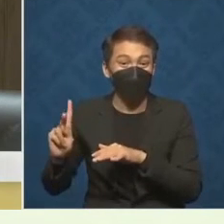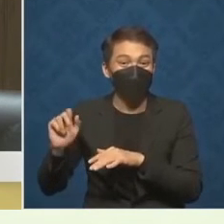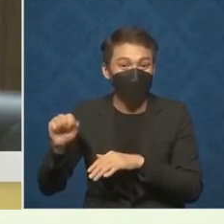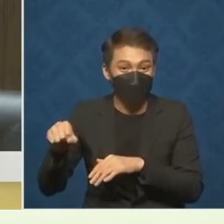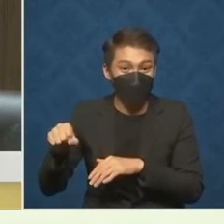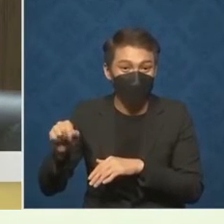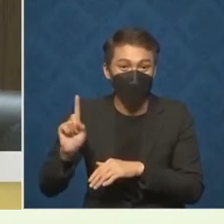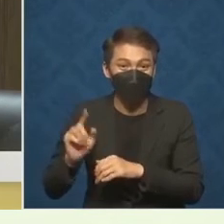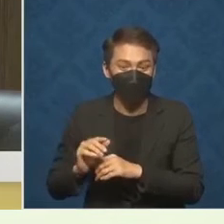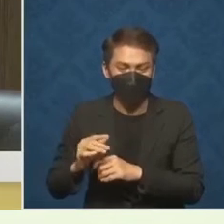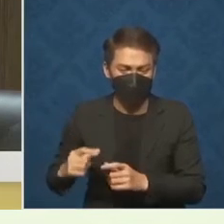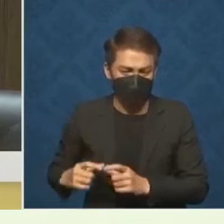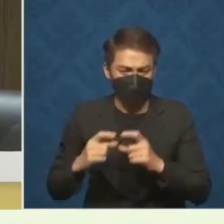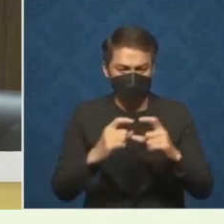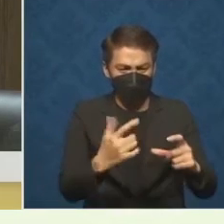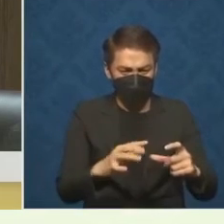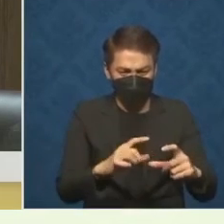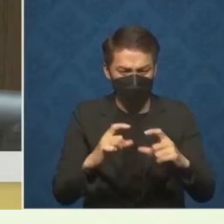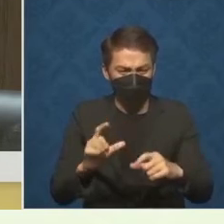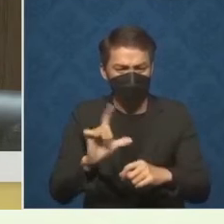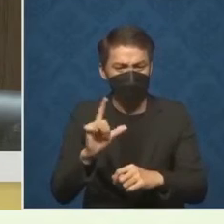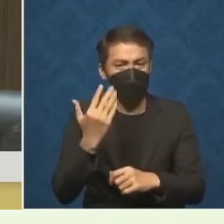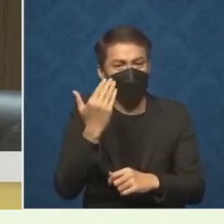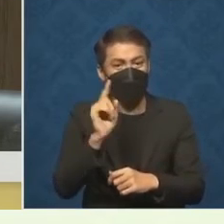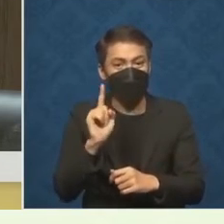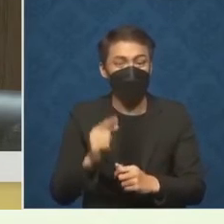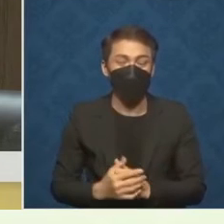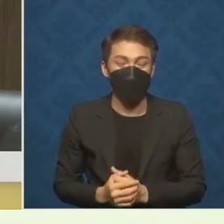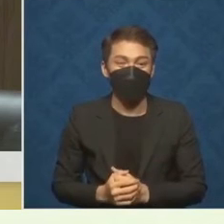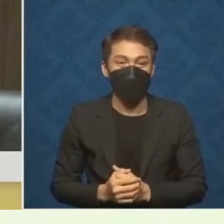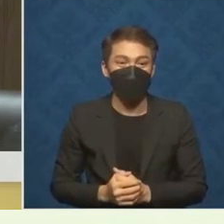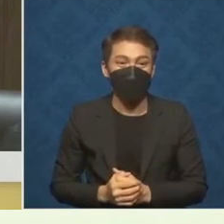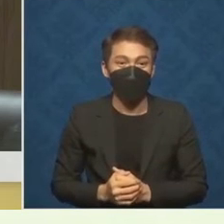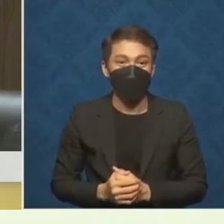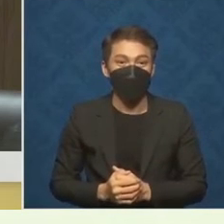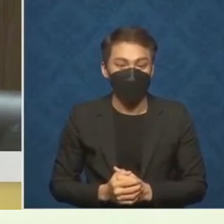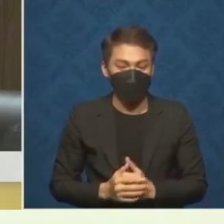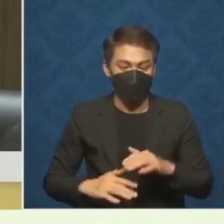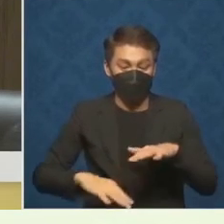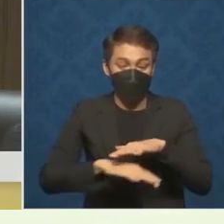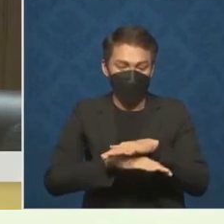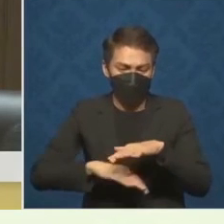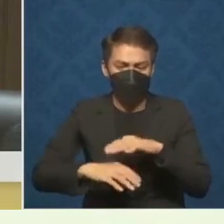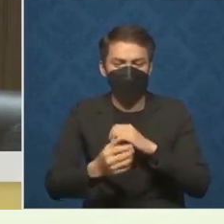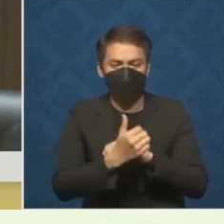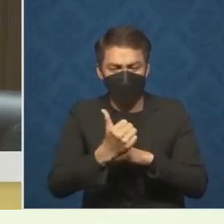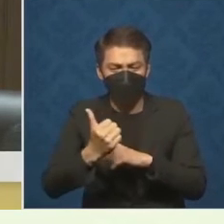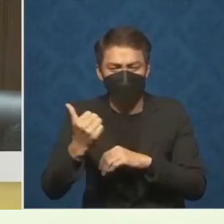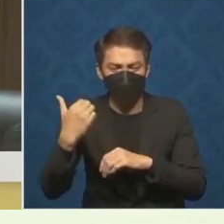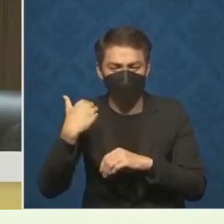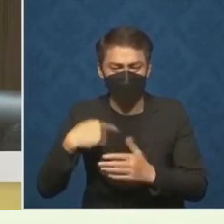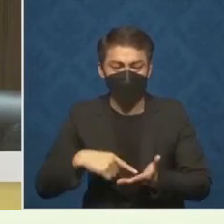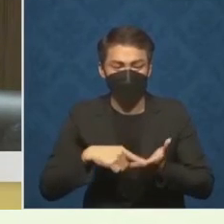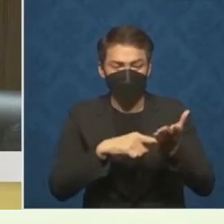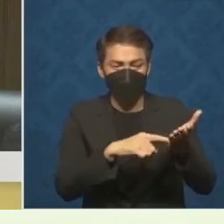าได้ยังไงนะฮะหลักฐานอื่นประกอบที่ผมส่งให้กกต.เนี่ยเยอะแยะกว่านี้นะไม่นำมารวมวินิจฉั